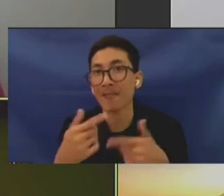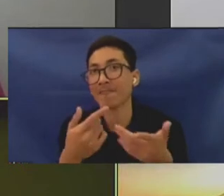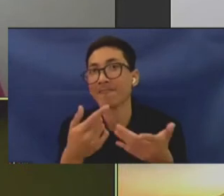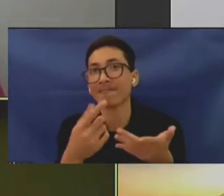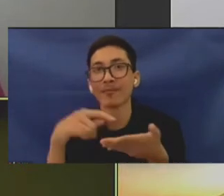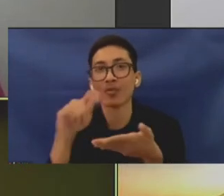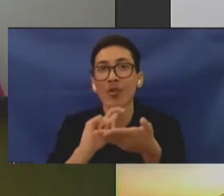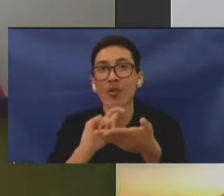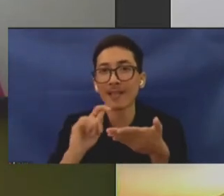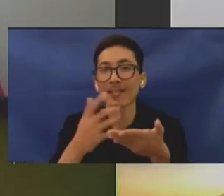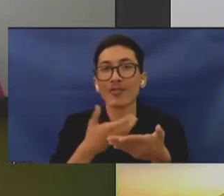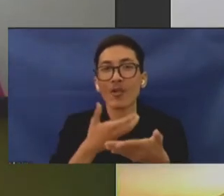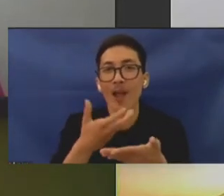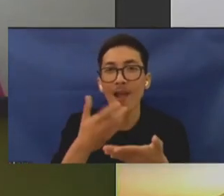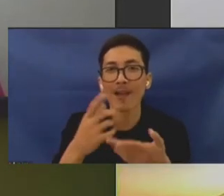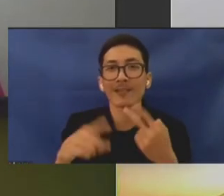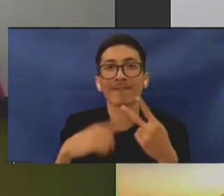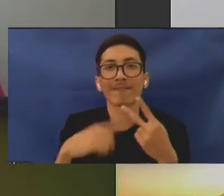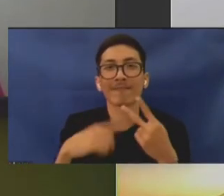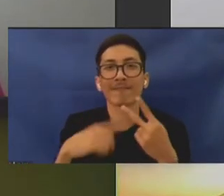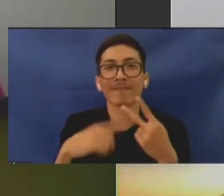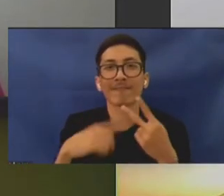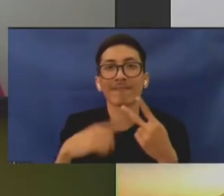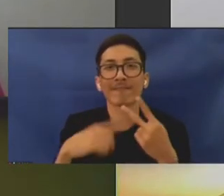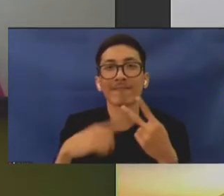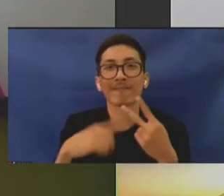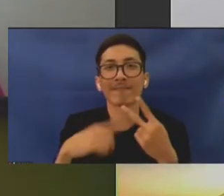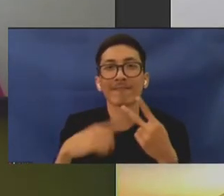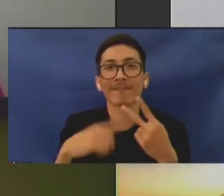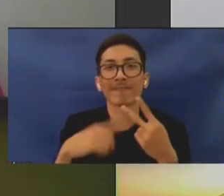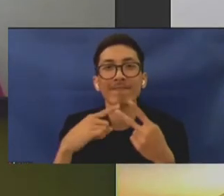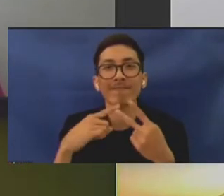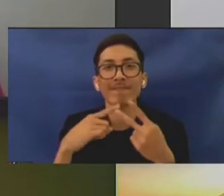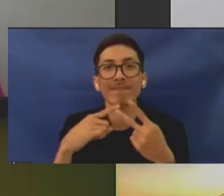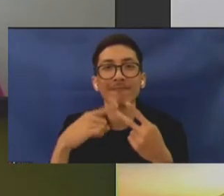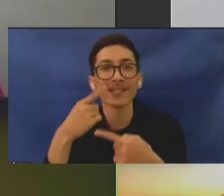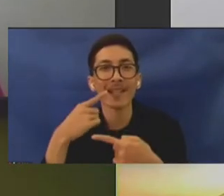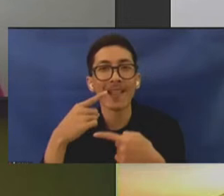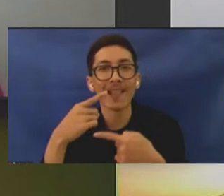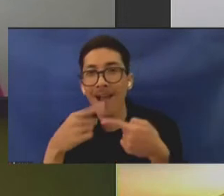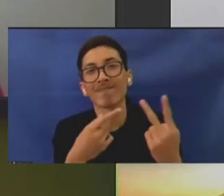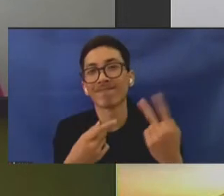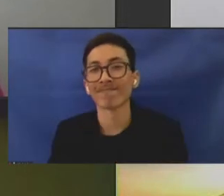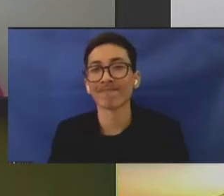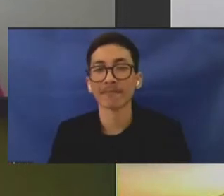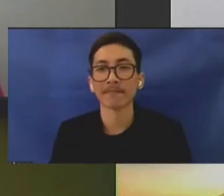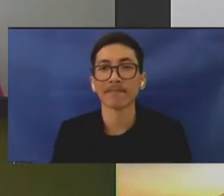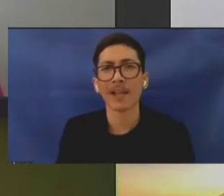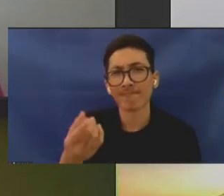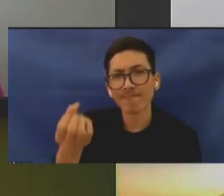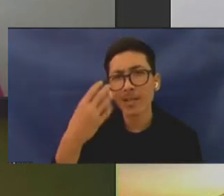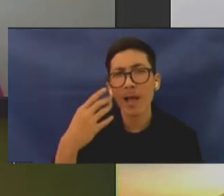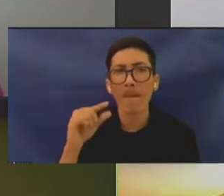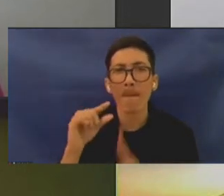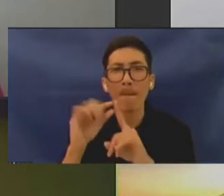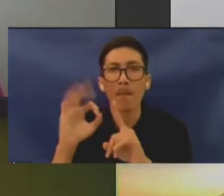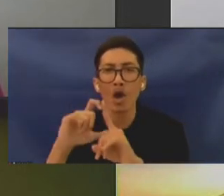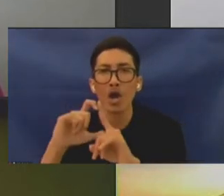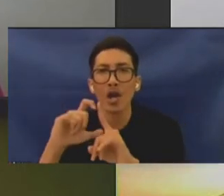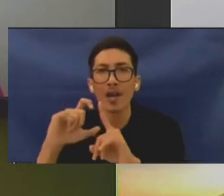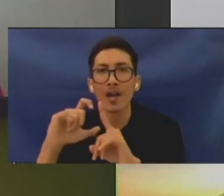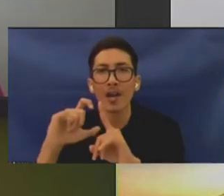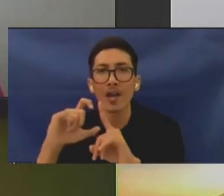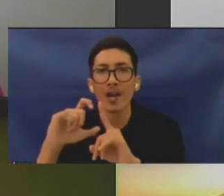bercerita. Oke, menarik. Tadi Ibu sempat bilang podcast ya, maksudnya saya sadar banget sekarang